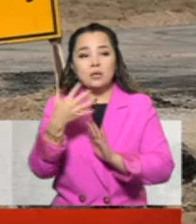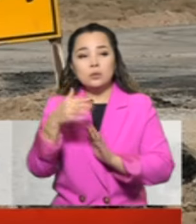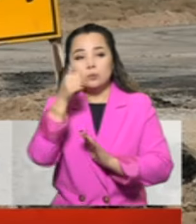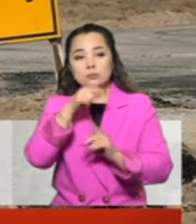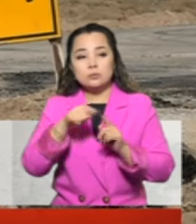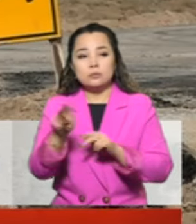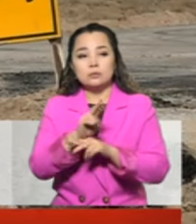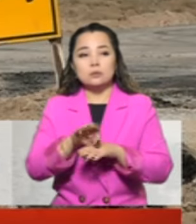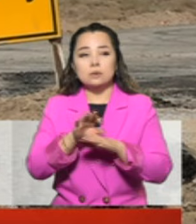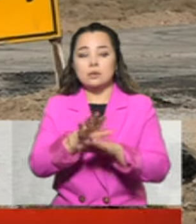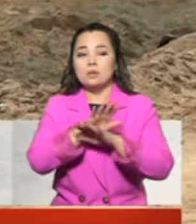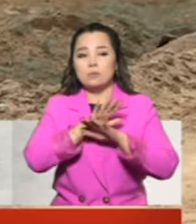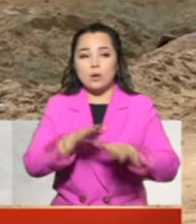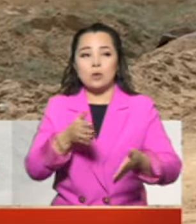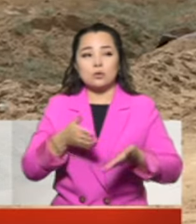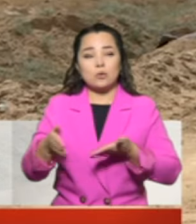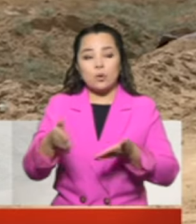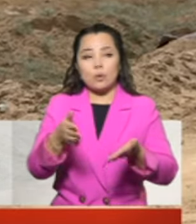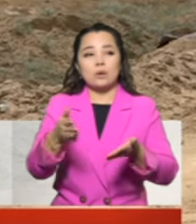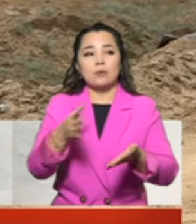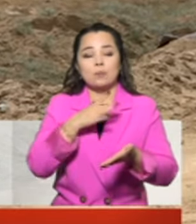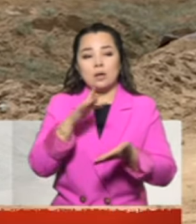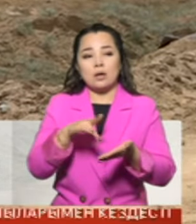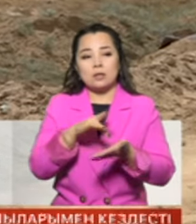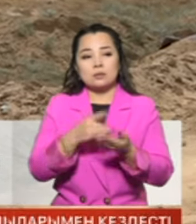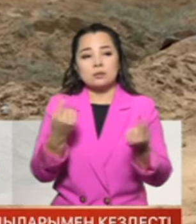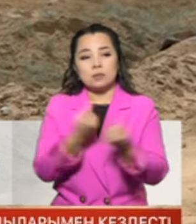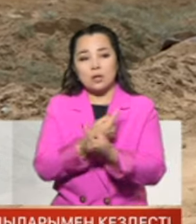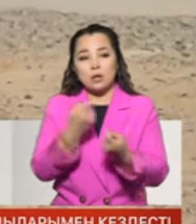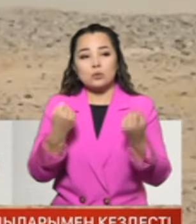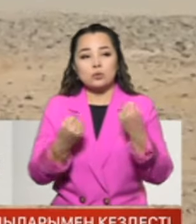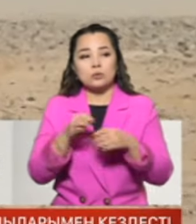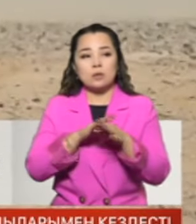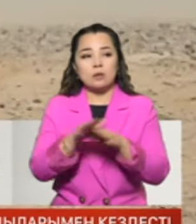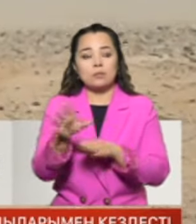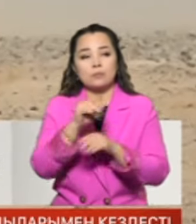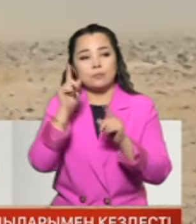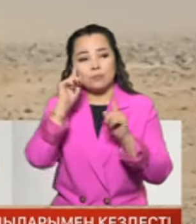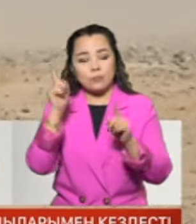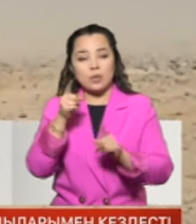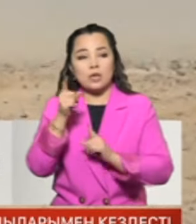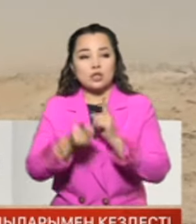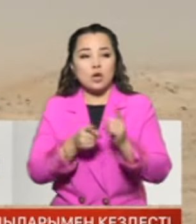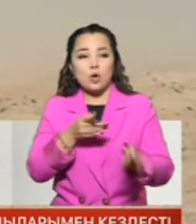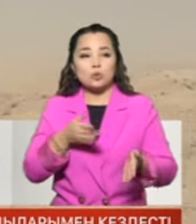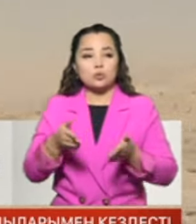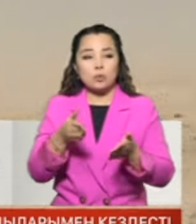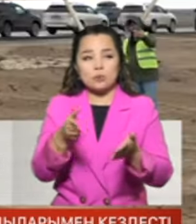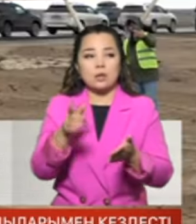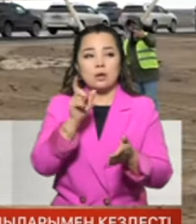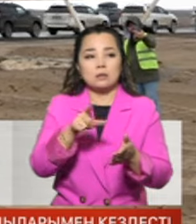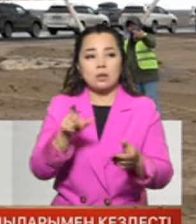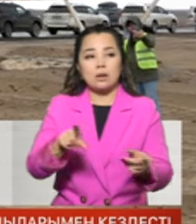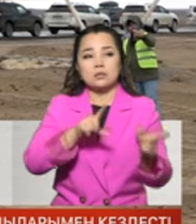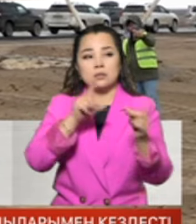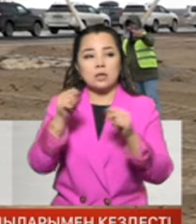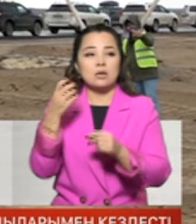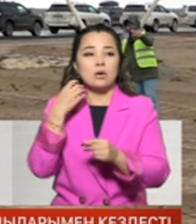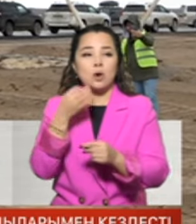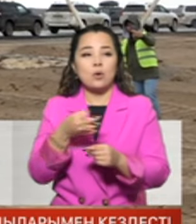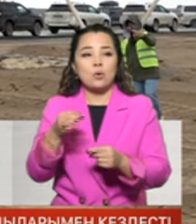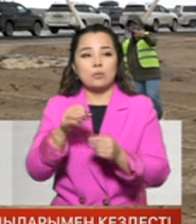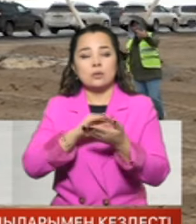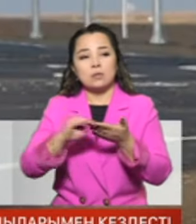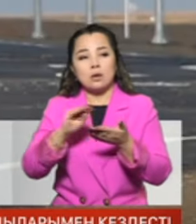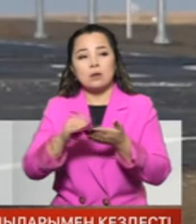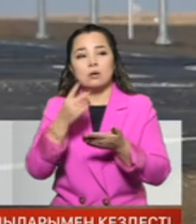аса жөндеу көрмеген жолдың жайын екі қала аралығында қатынайтын жүргізушілер жақсы білет. Жезғазған бағытынан шыққан жолаушылар Қызылорда облысы деген